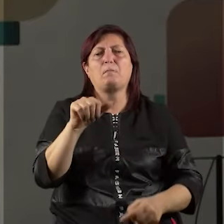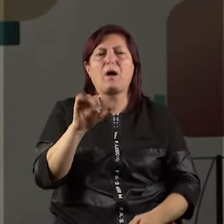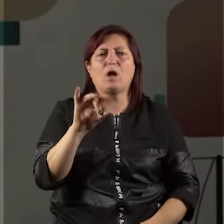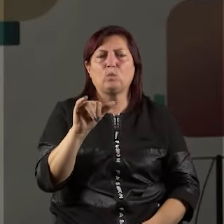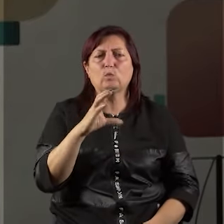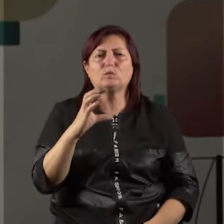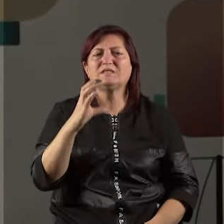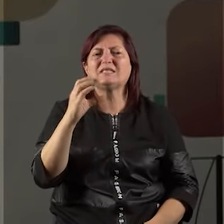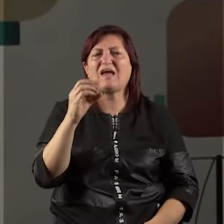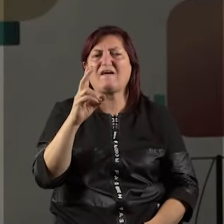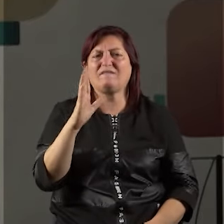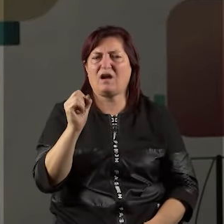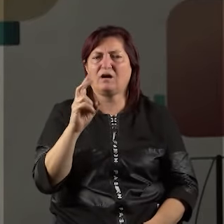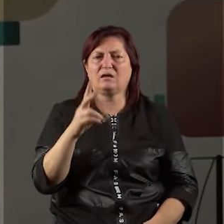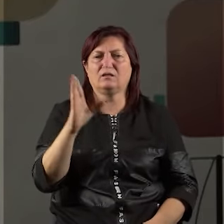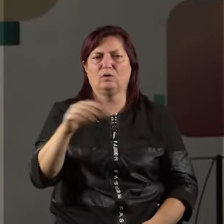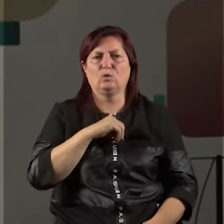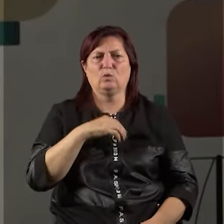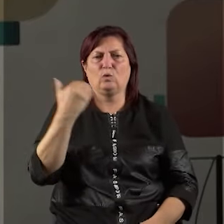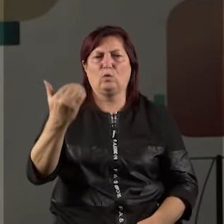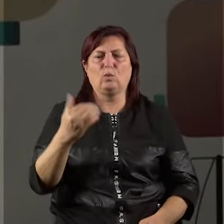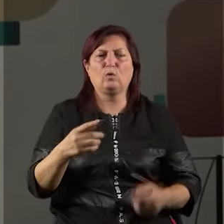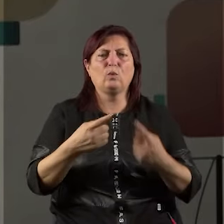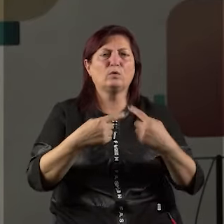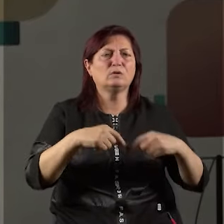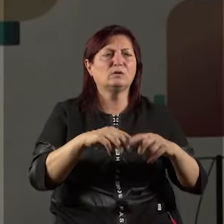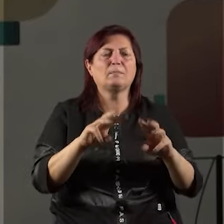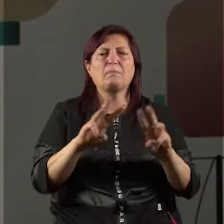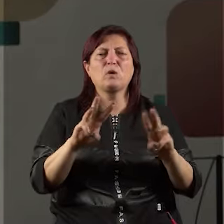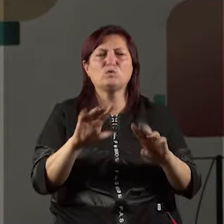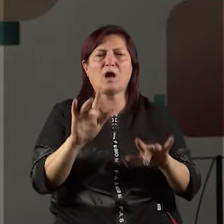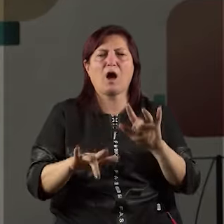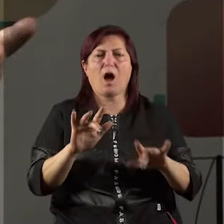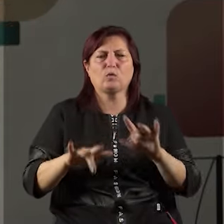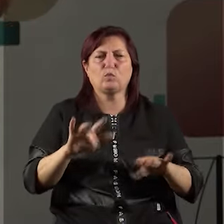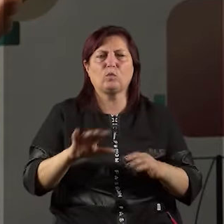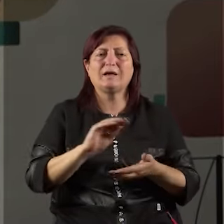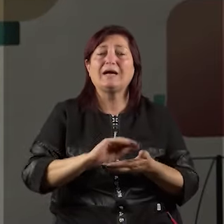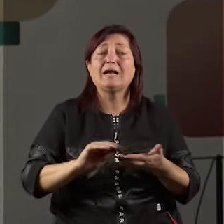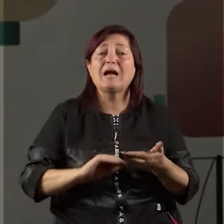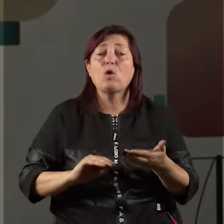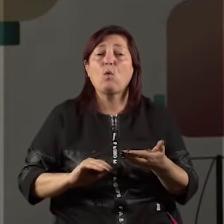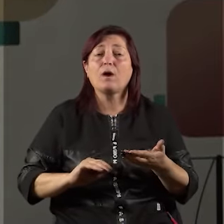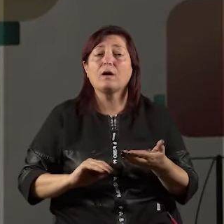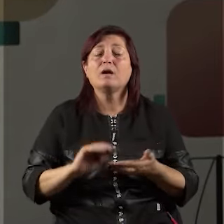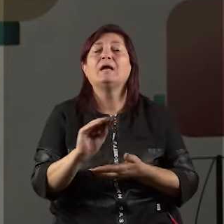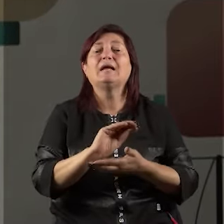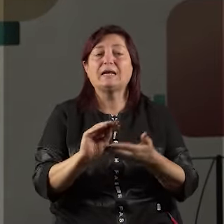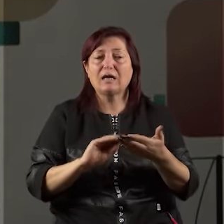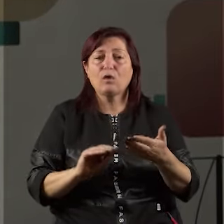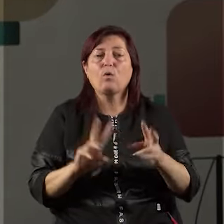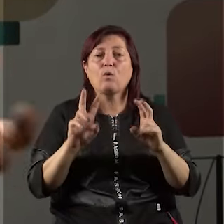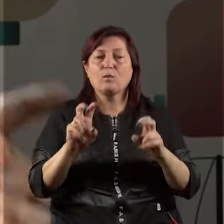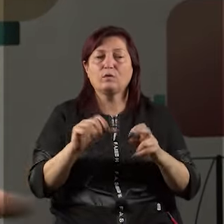ամյակ, Պարուսևակը դա գրողների միության քարտուղար է աշխատել երկար տարիներ, գրող է, գրող է, այսպես